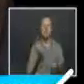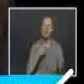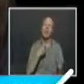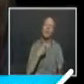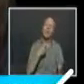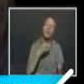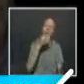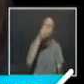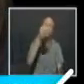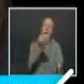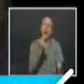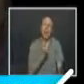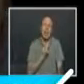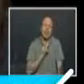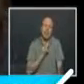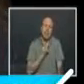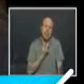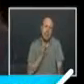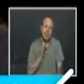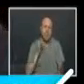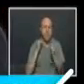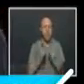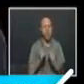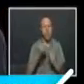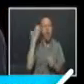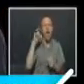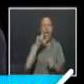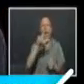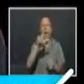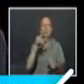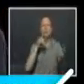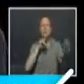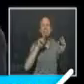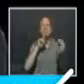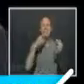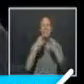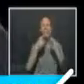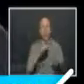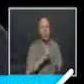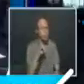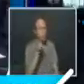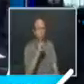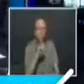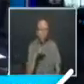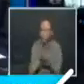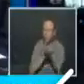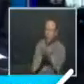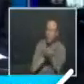ואני שואלת את עצמי, בטוח היו לכם שיחות. לא. לא? לא. שום דבר? שום